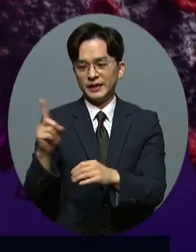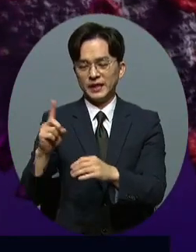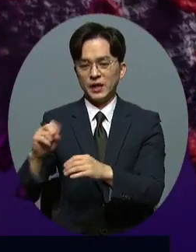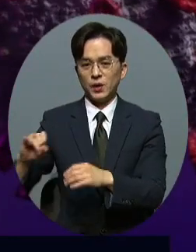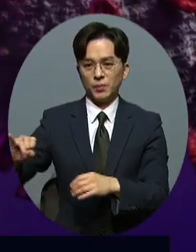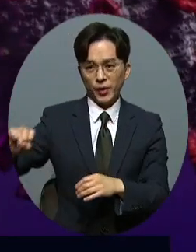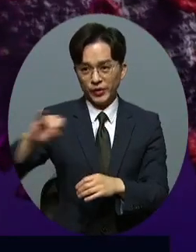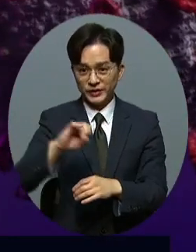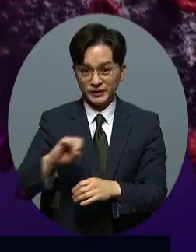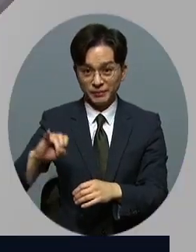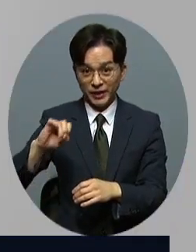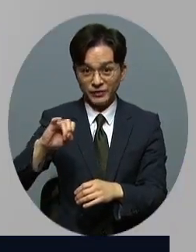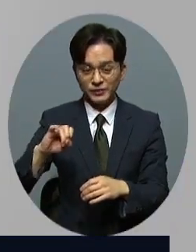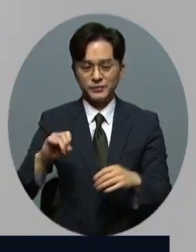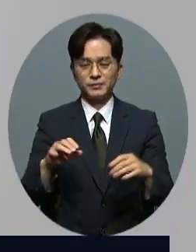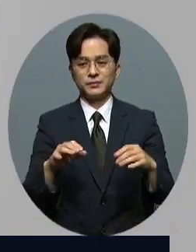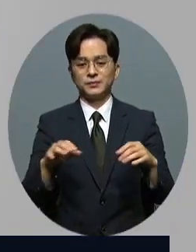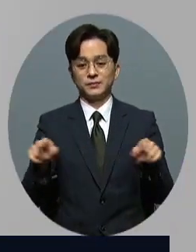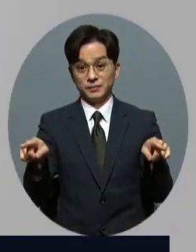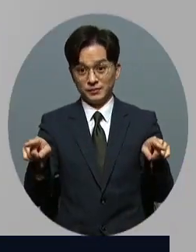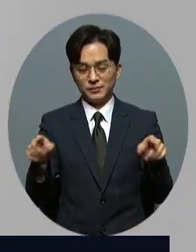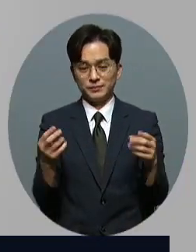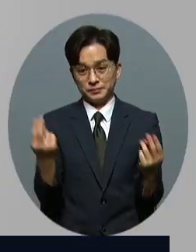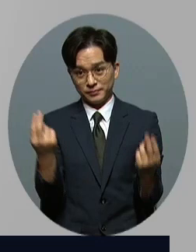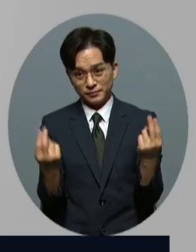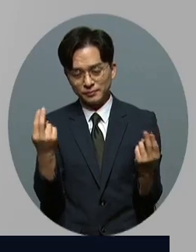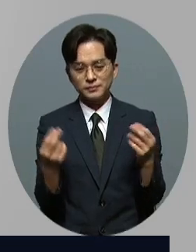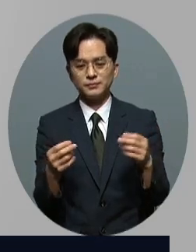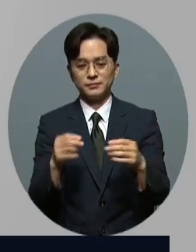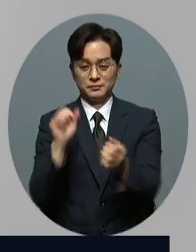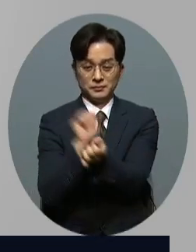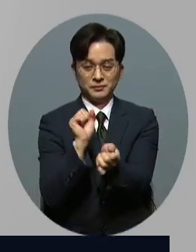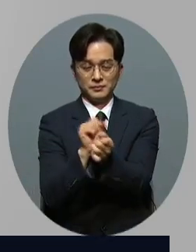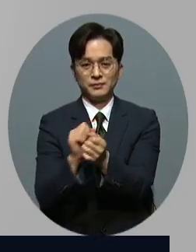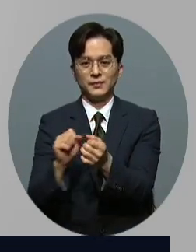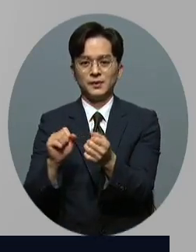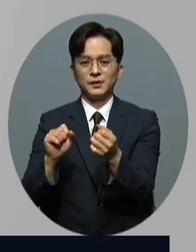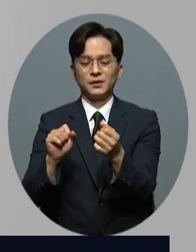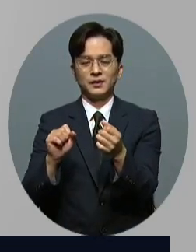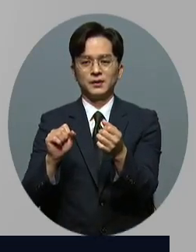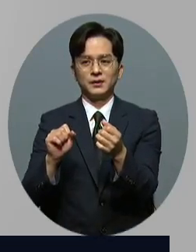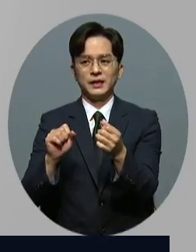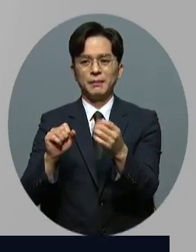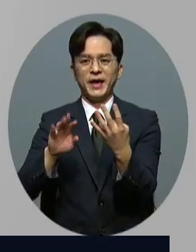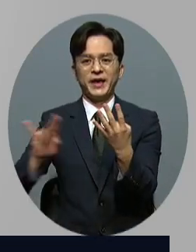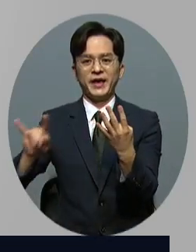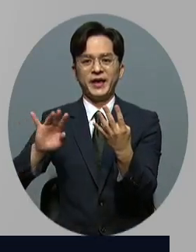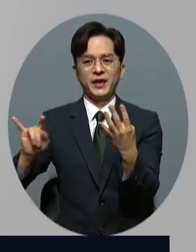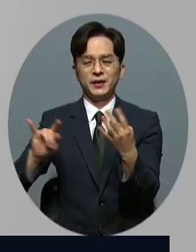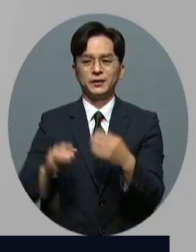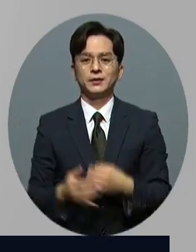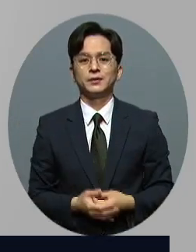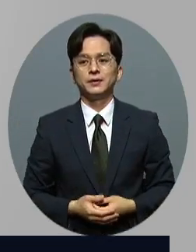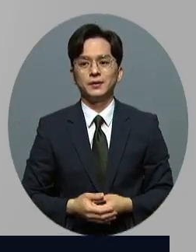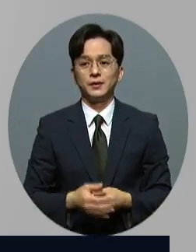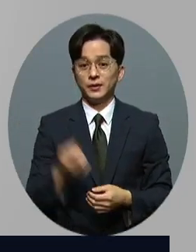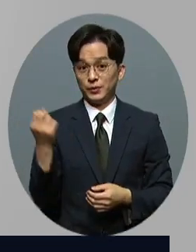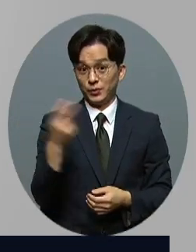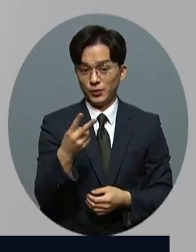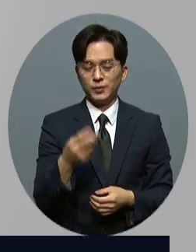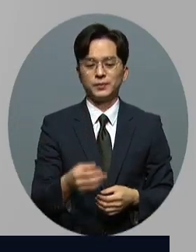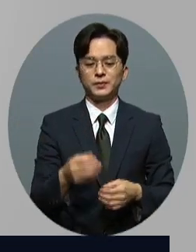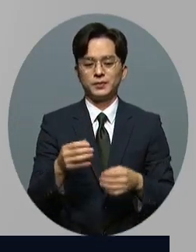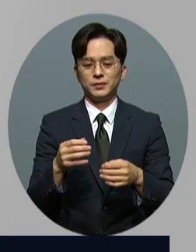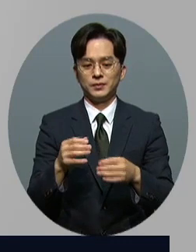것으로 나타났습니다. 실험은 아스트라제네카와 화이자 그리고 두 백신을 교차 접종한 뒤 항체가